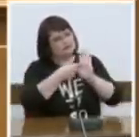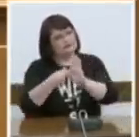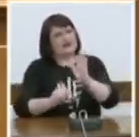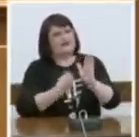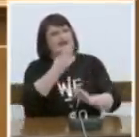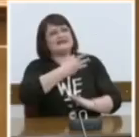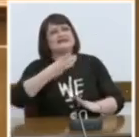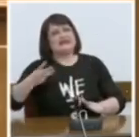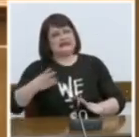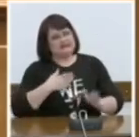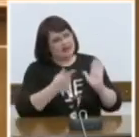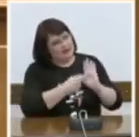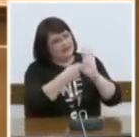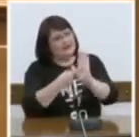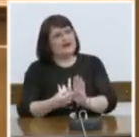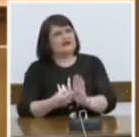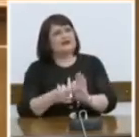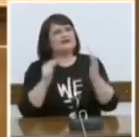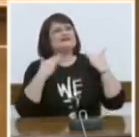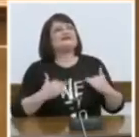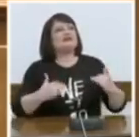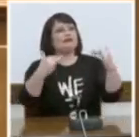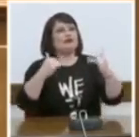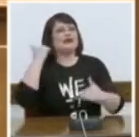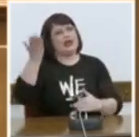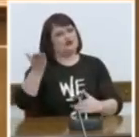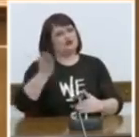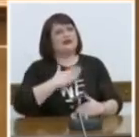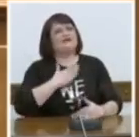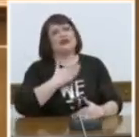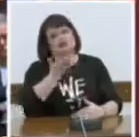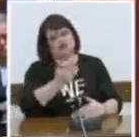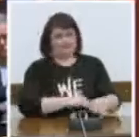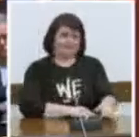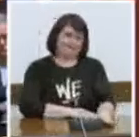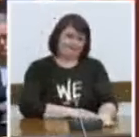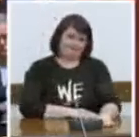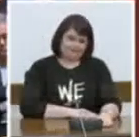το ΣΥΡΙΖΑ Προοδευτική Συμμαχία στην Ελληνική Βουλή και στους κοινωνικούς αγώνες. Σας ευχαριστώ θερμά.